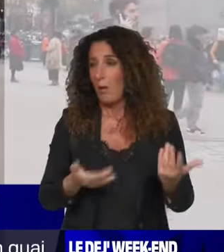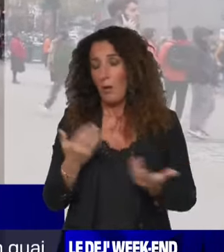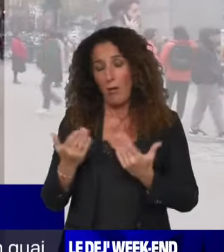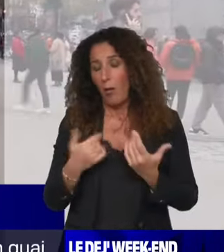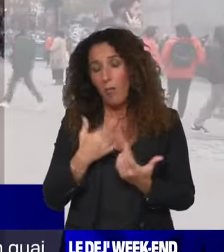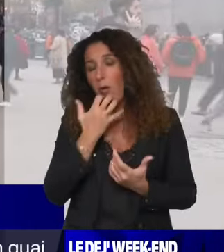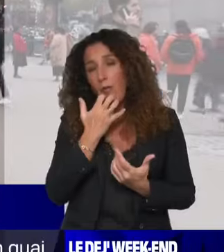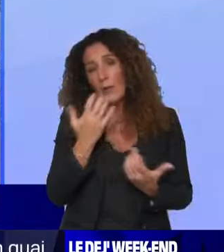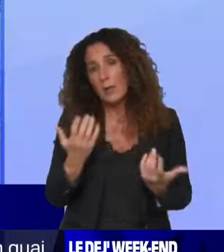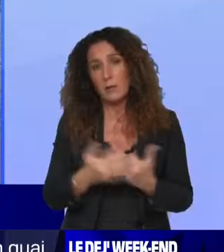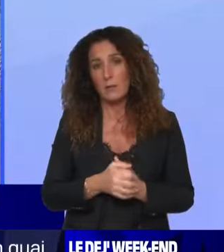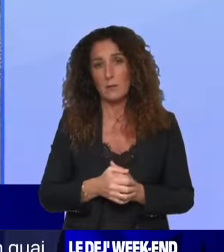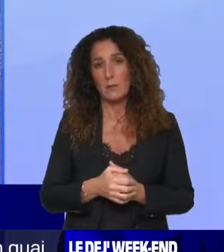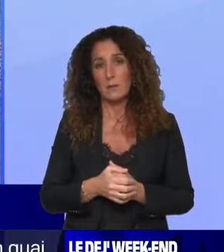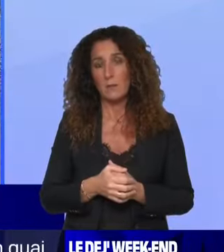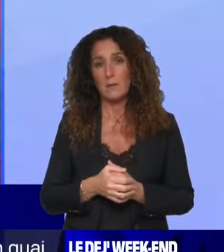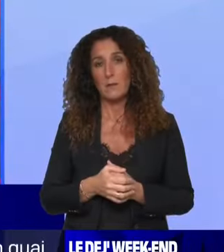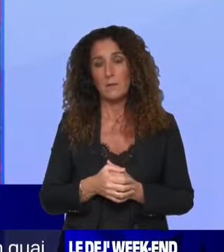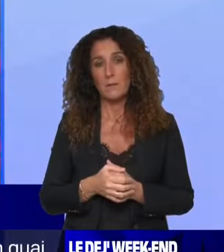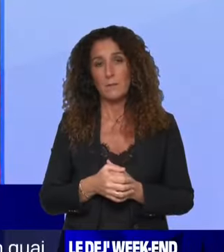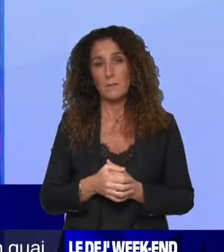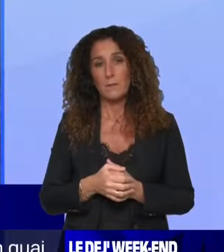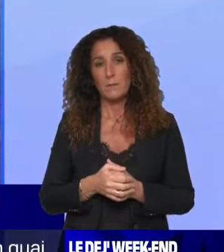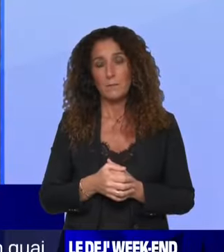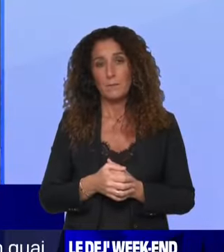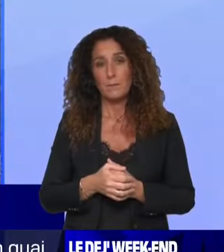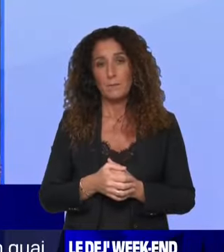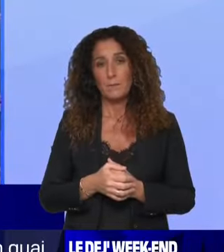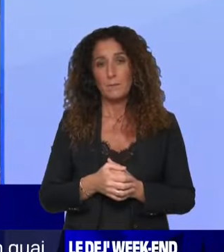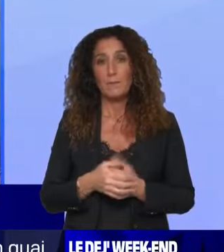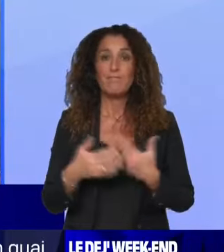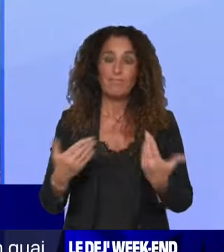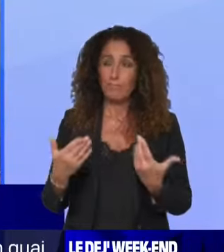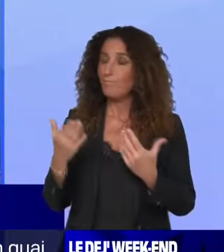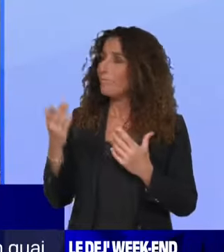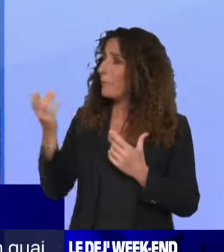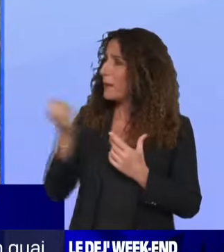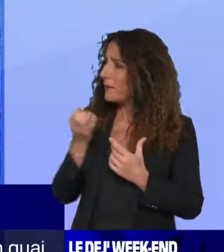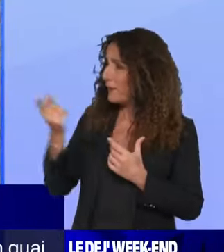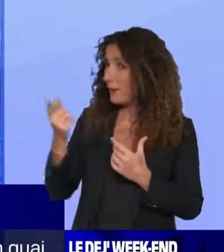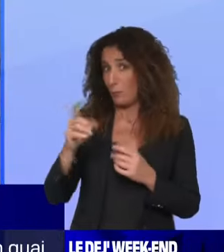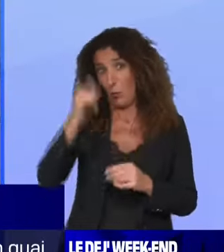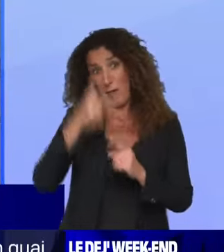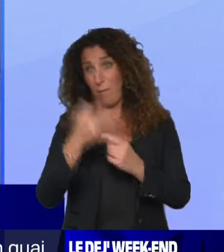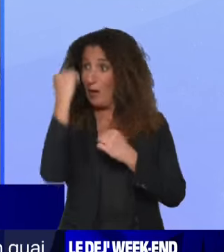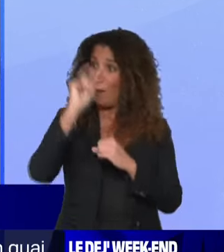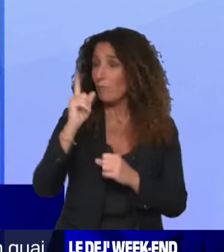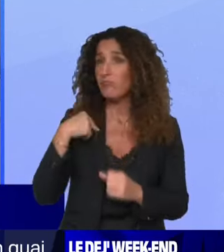je souhaiterais privilégier comme itinéraire pour rejoindre ma famille, quoi. Vous disiez aussi, c'est pas la première grève, on commence à être